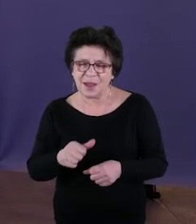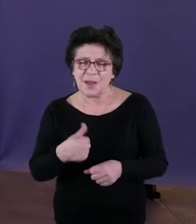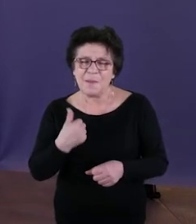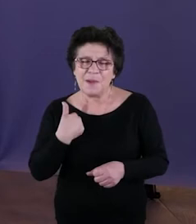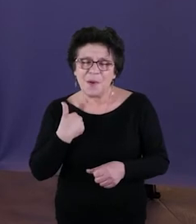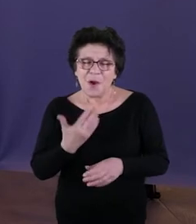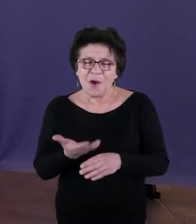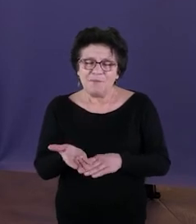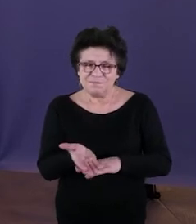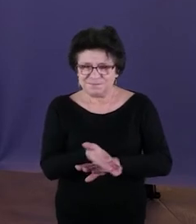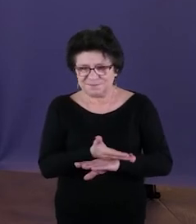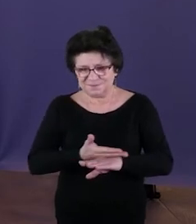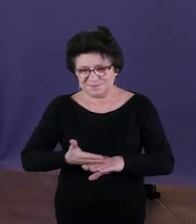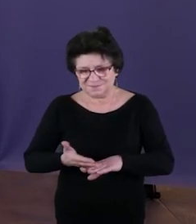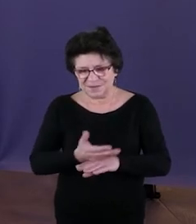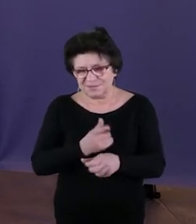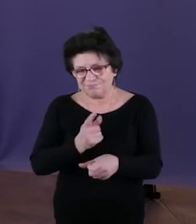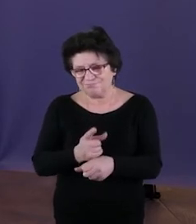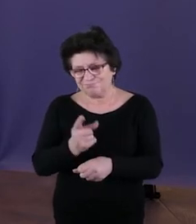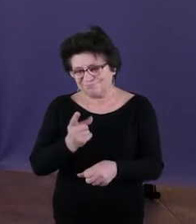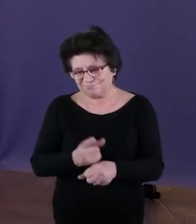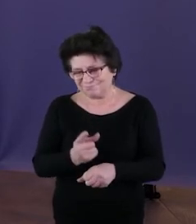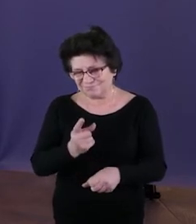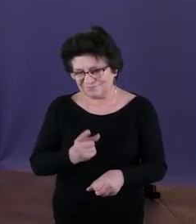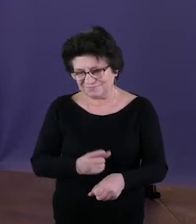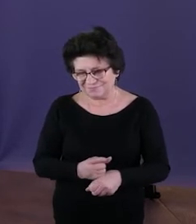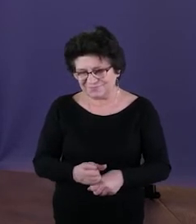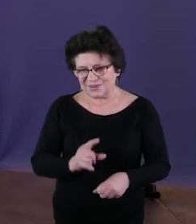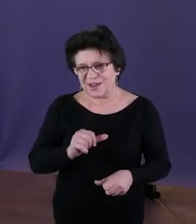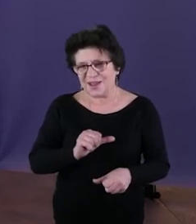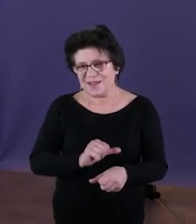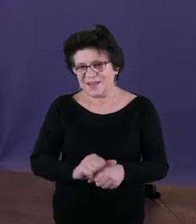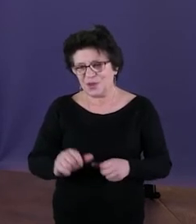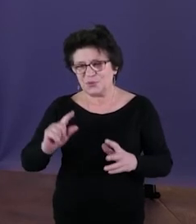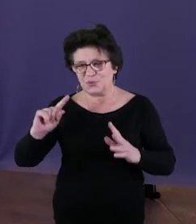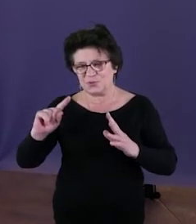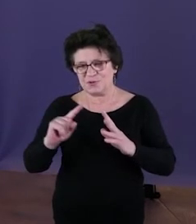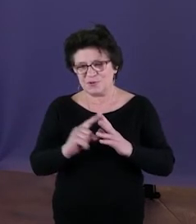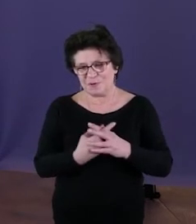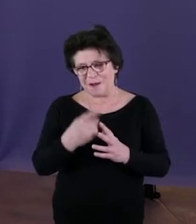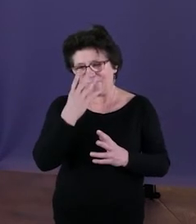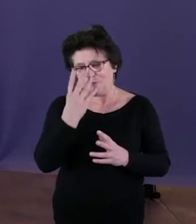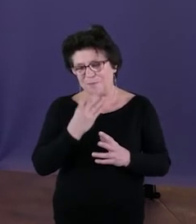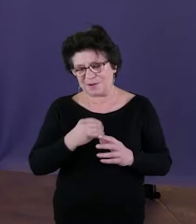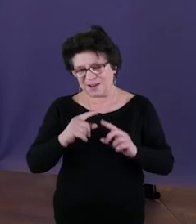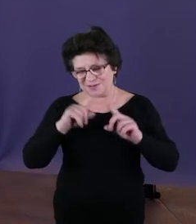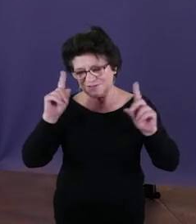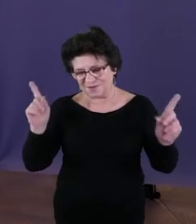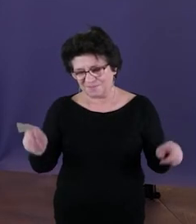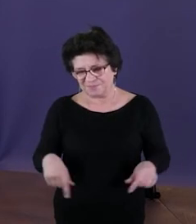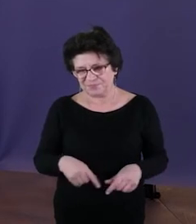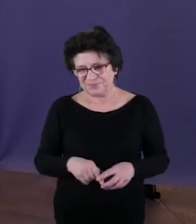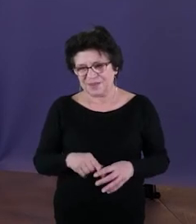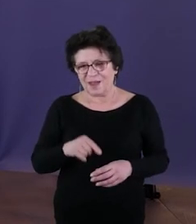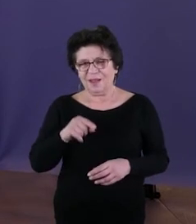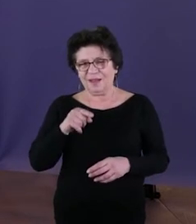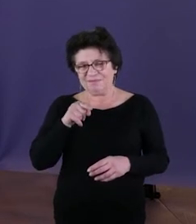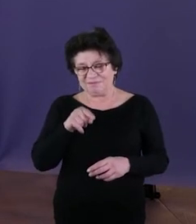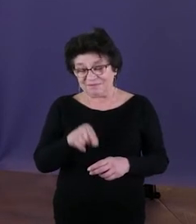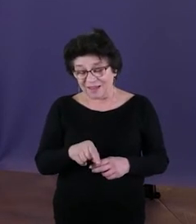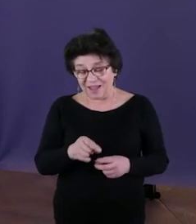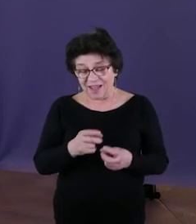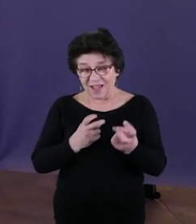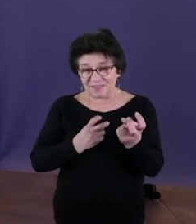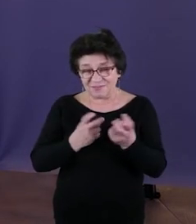trochę więcej tłumaczy z tą wielką dziurą jakąś wydartą i ta informacja